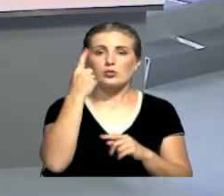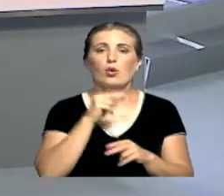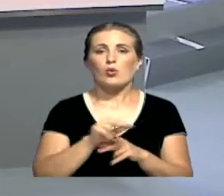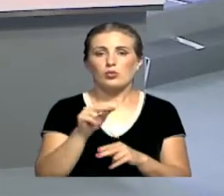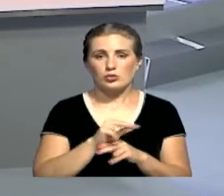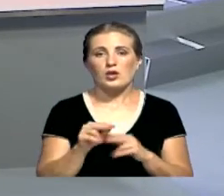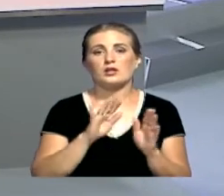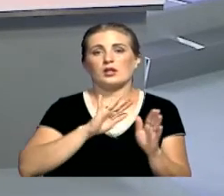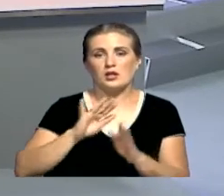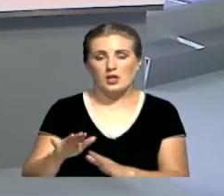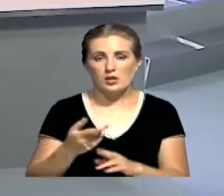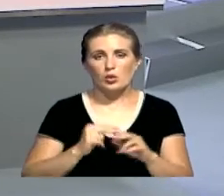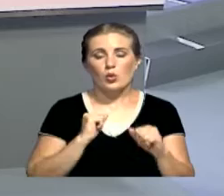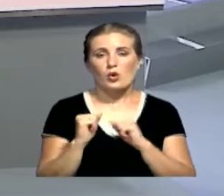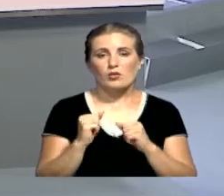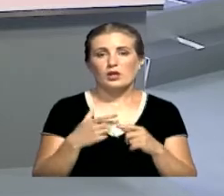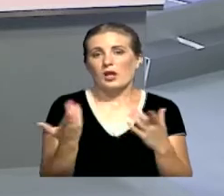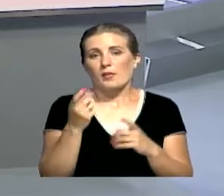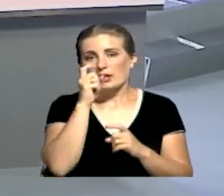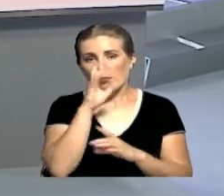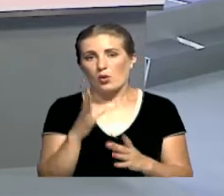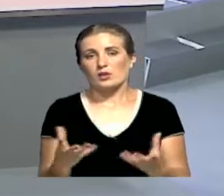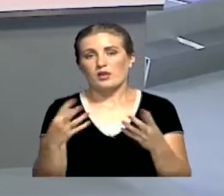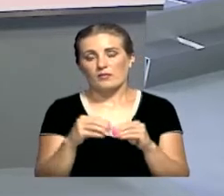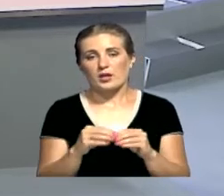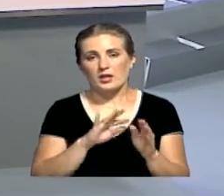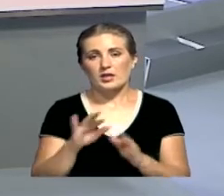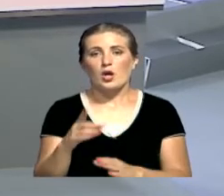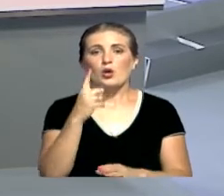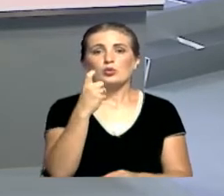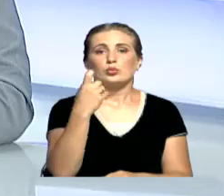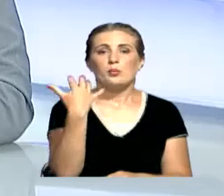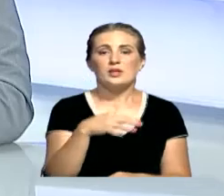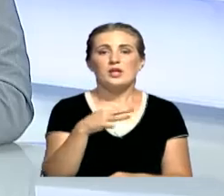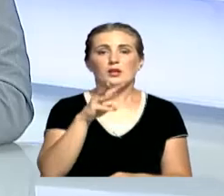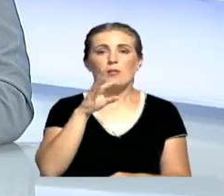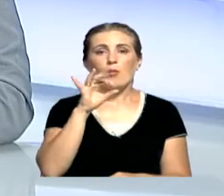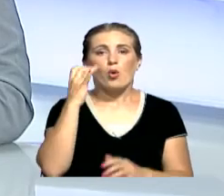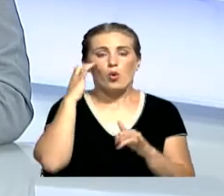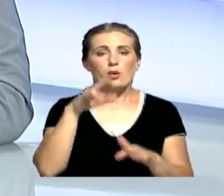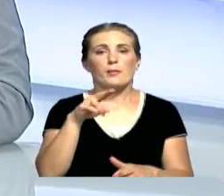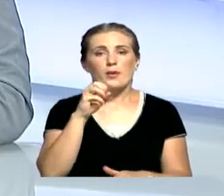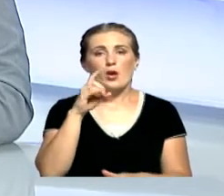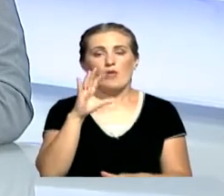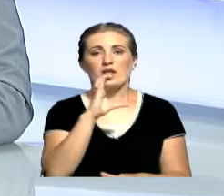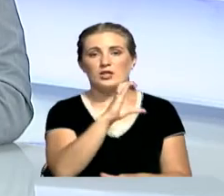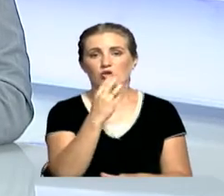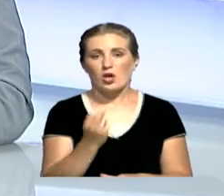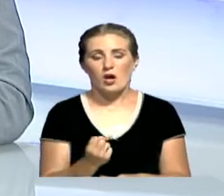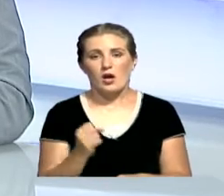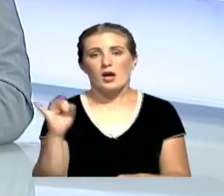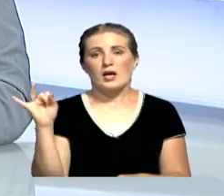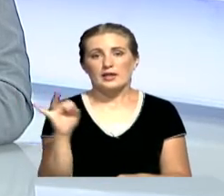название руководства страны по идее что здесь плохого совместно учение или зависит в 150 морпехов сша и естественно